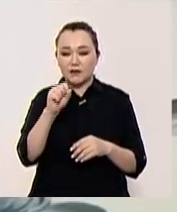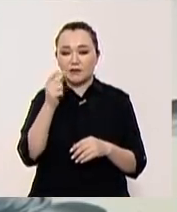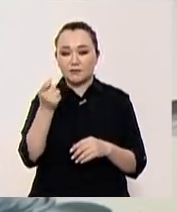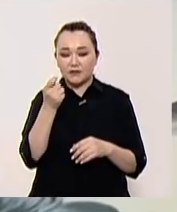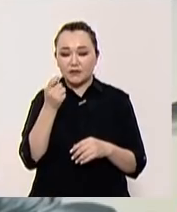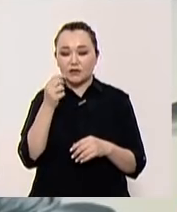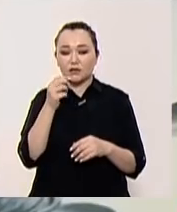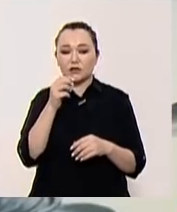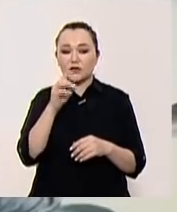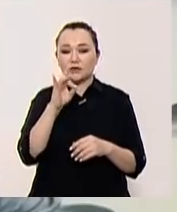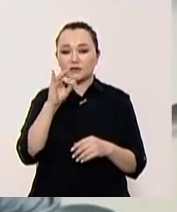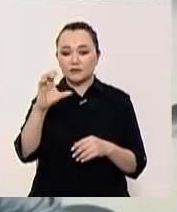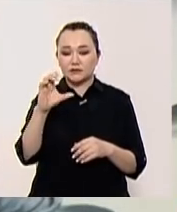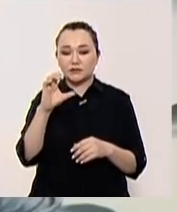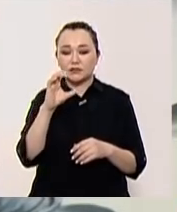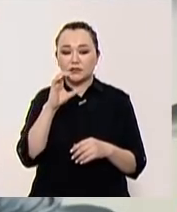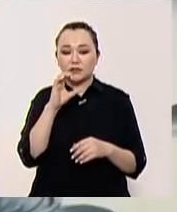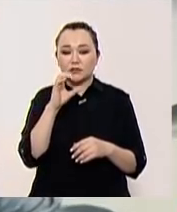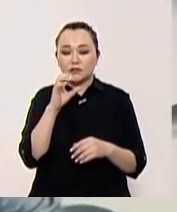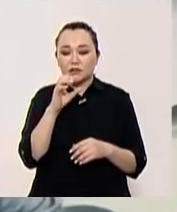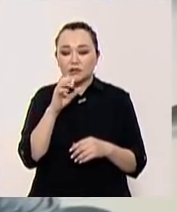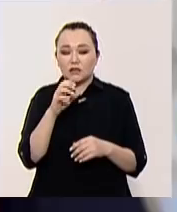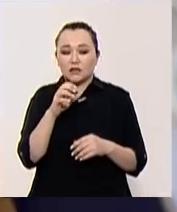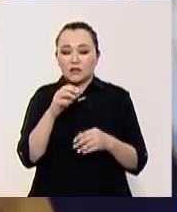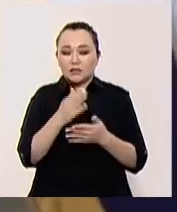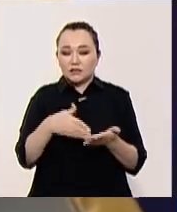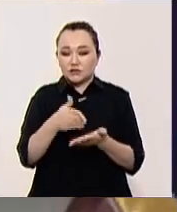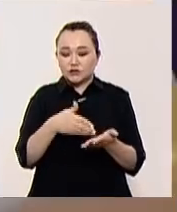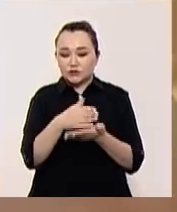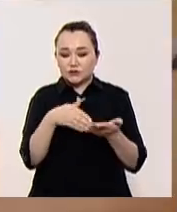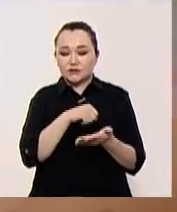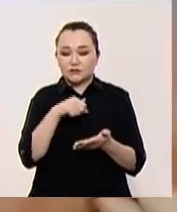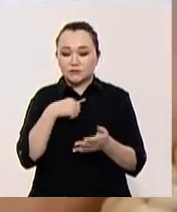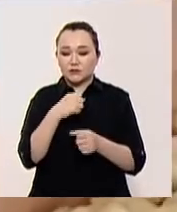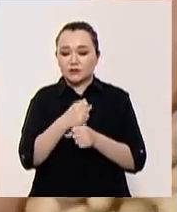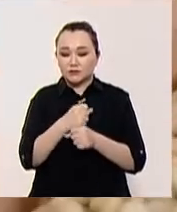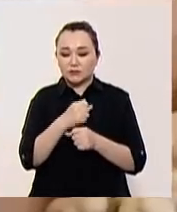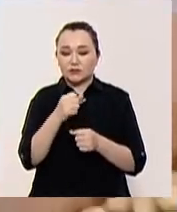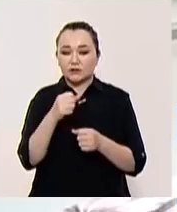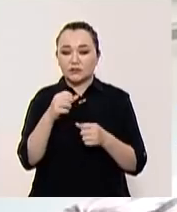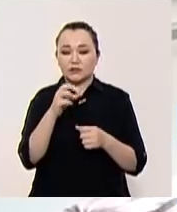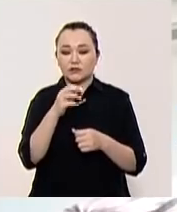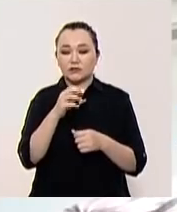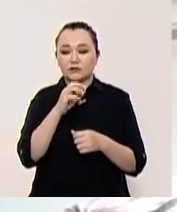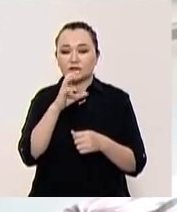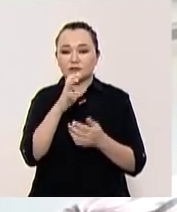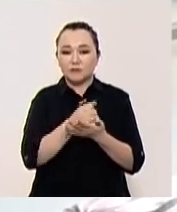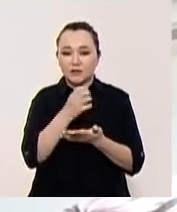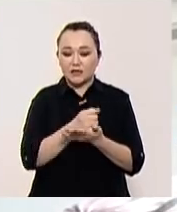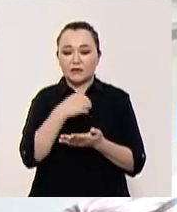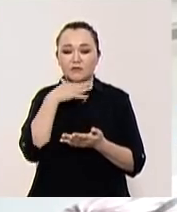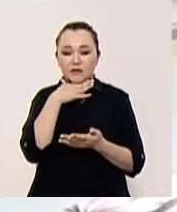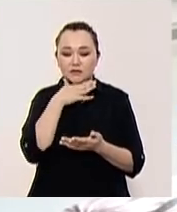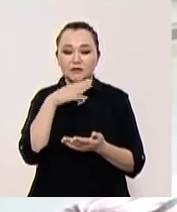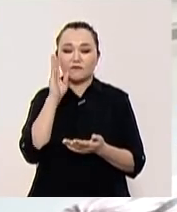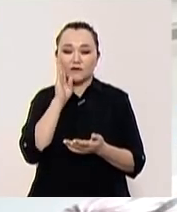күріш, кеспе, мен өзім қолдан кескен қатық. Және ет, тұз, су